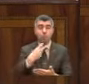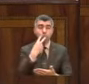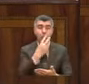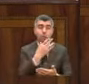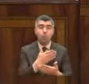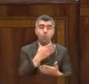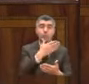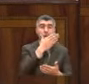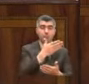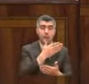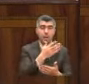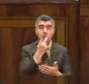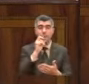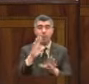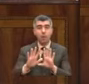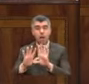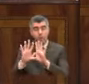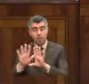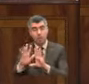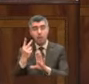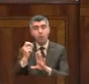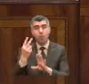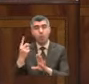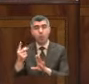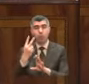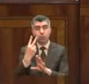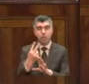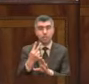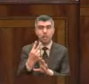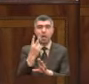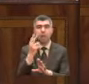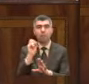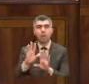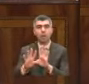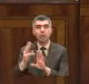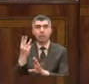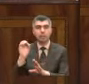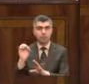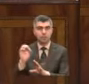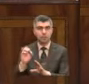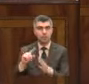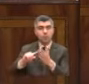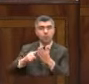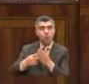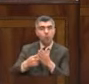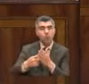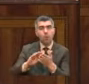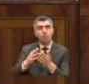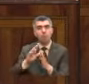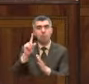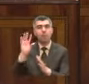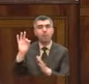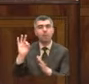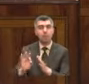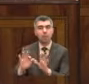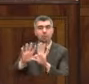المستقبل 2010 2021 2030؟ أولا إعداد مخطط جديد للكهرباء قائم تقريبا 100% على الطاقات